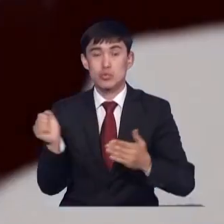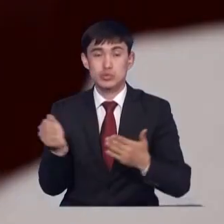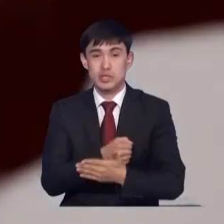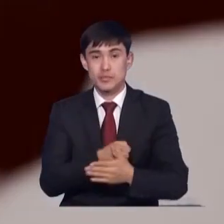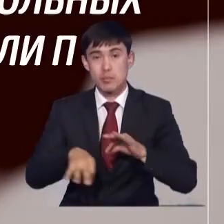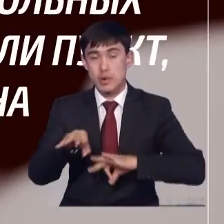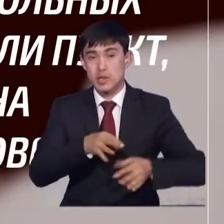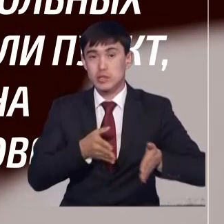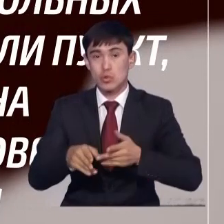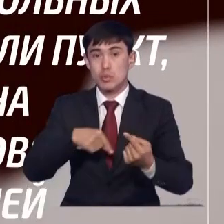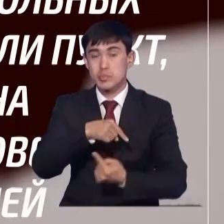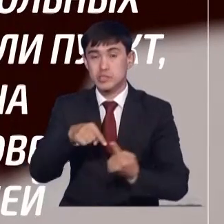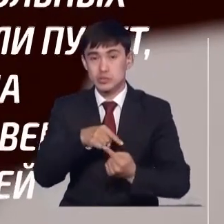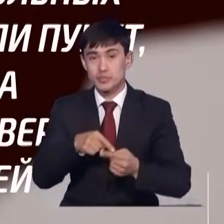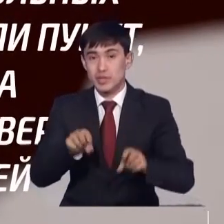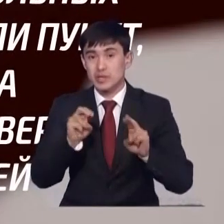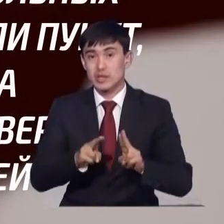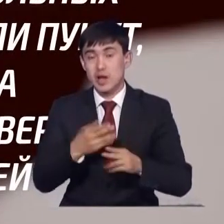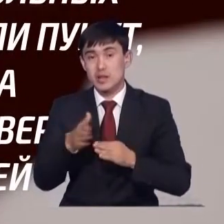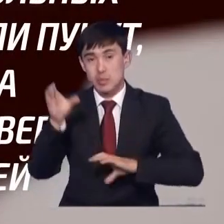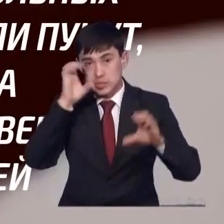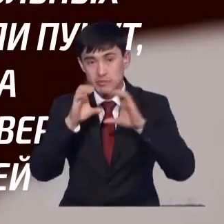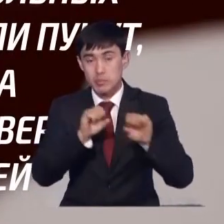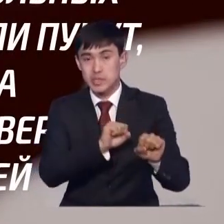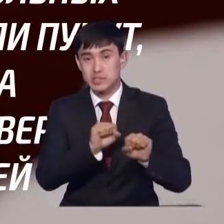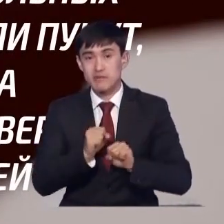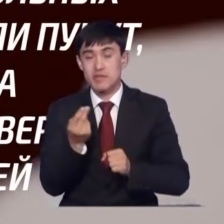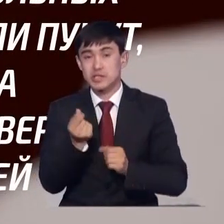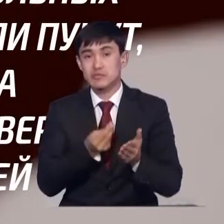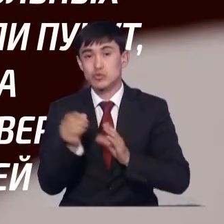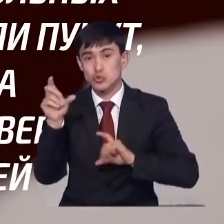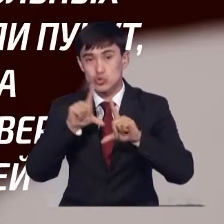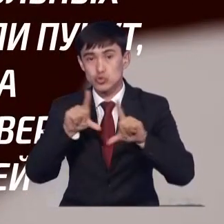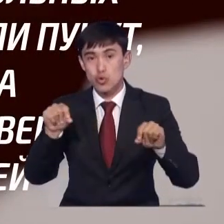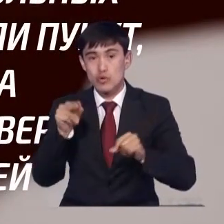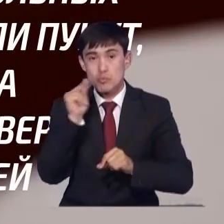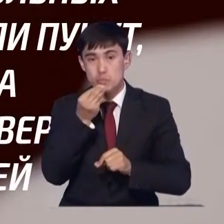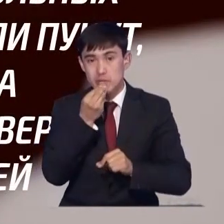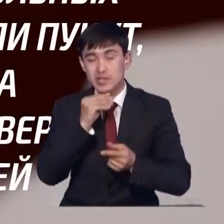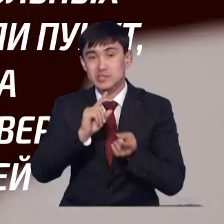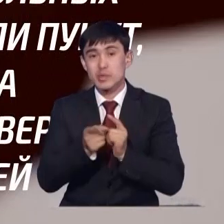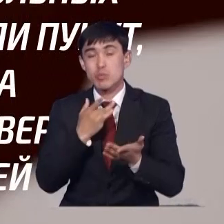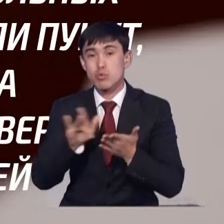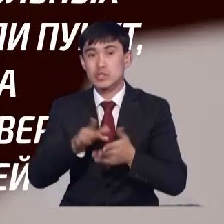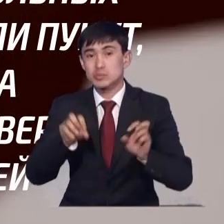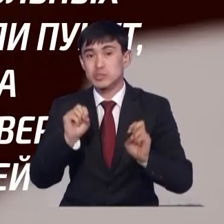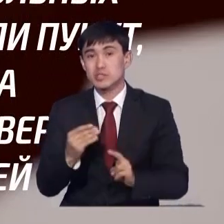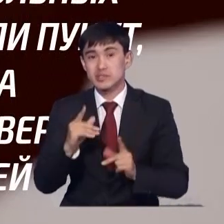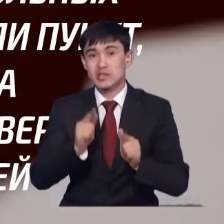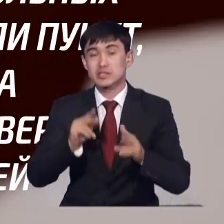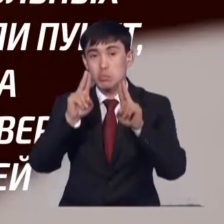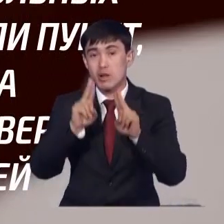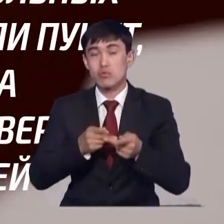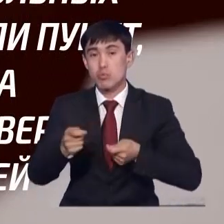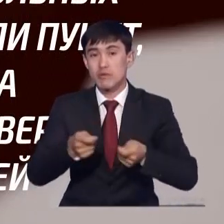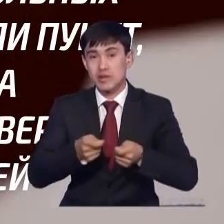несертифицированного бизнесу риски отдел образования приостановили финансирование школьного питания из-за смены бухгалтерских специфик Согласно правил